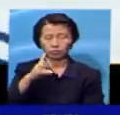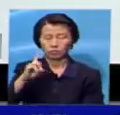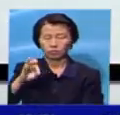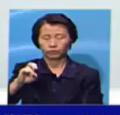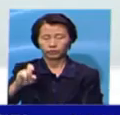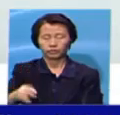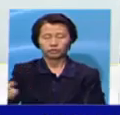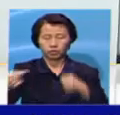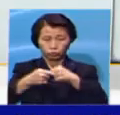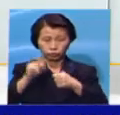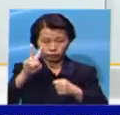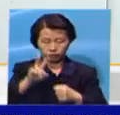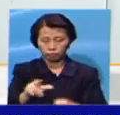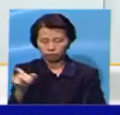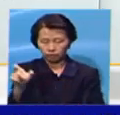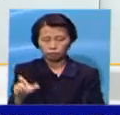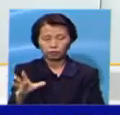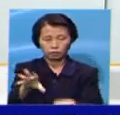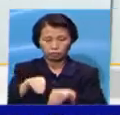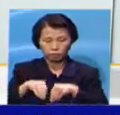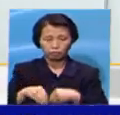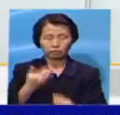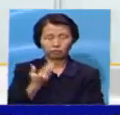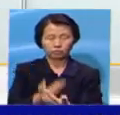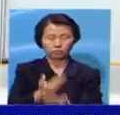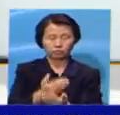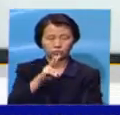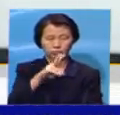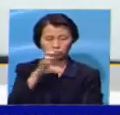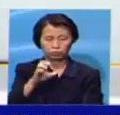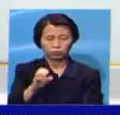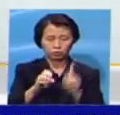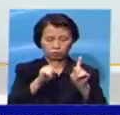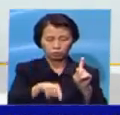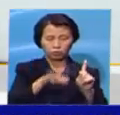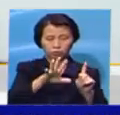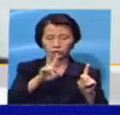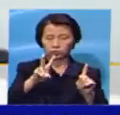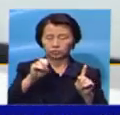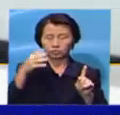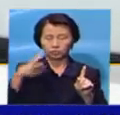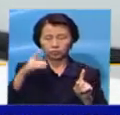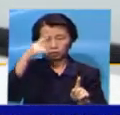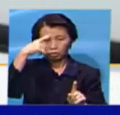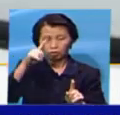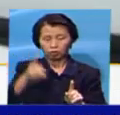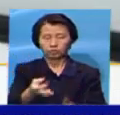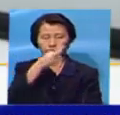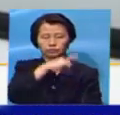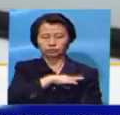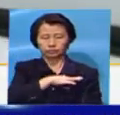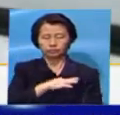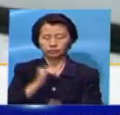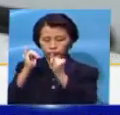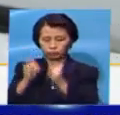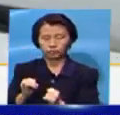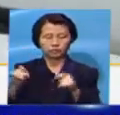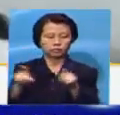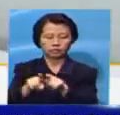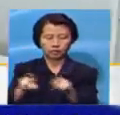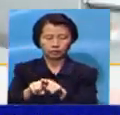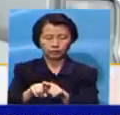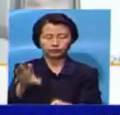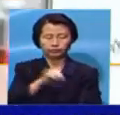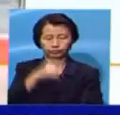pertuduhan kedua suspek menerima Wang R pada 1 Mei 2015 untuk dimanfaatkan individu sama